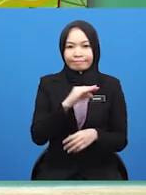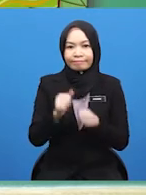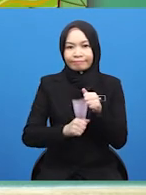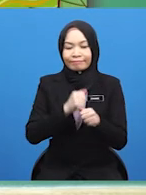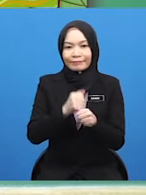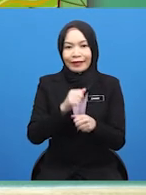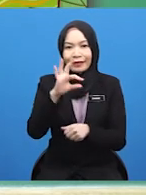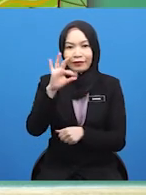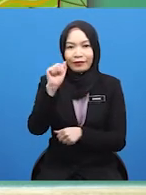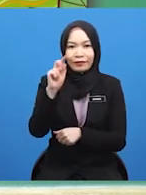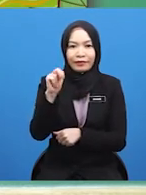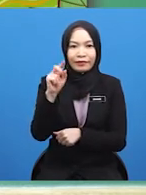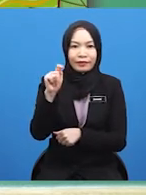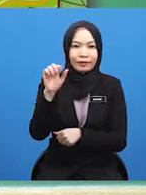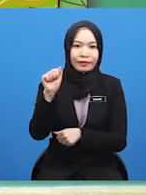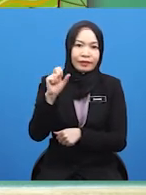Lukisan komik